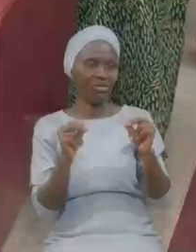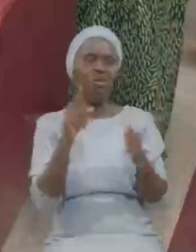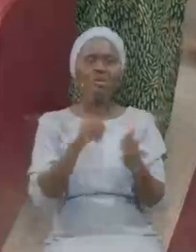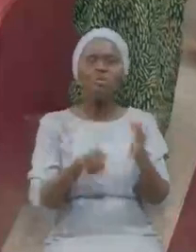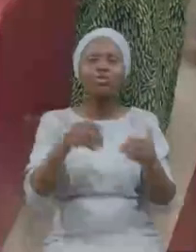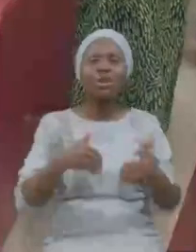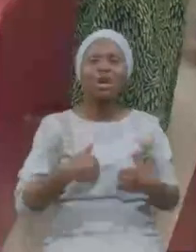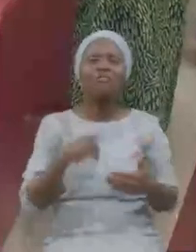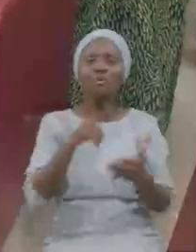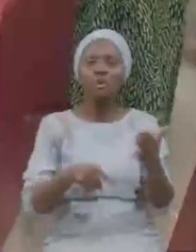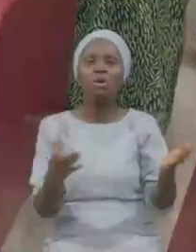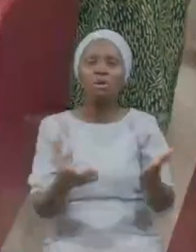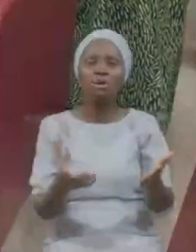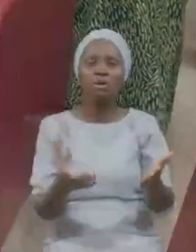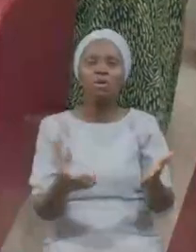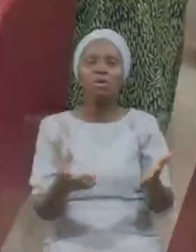Qu'avez-vous ce soir?